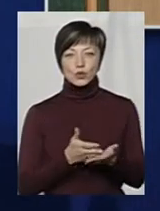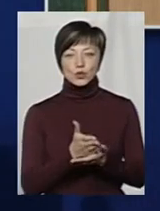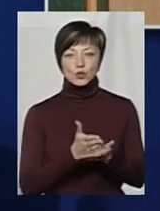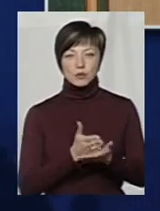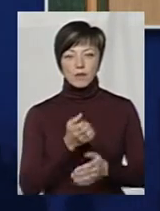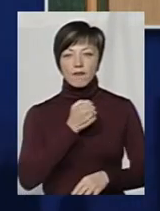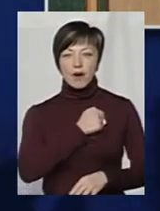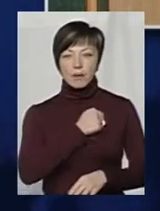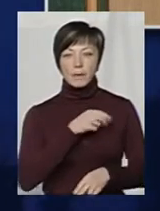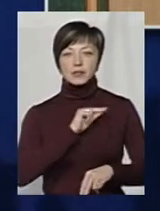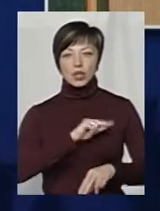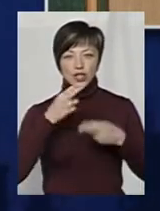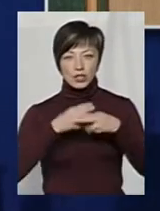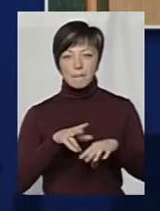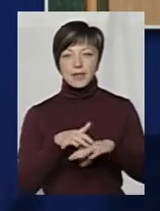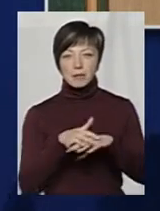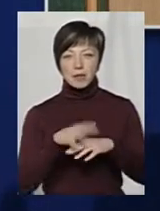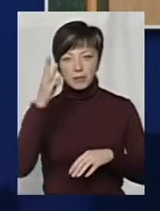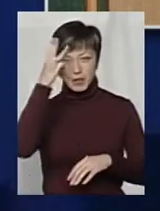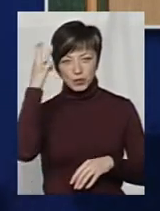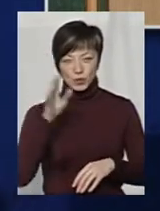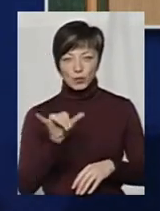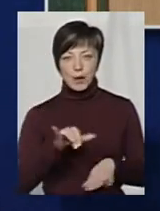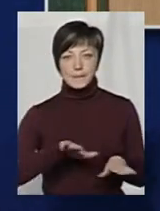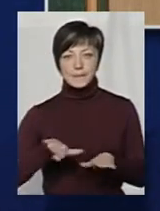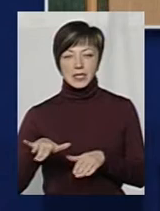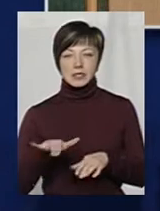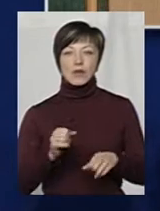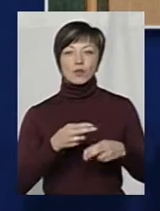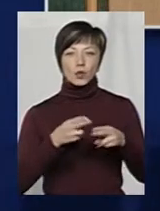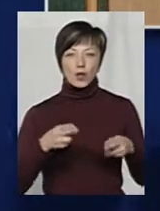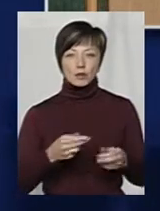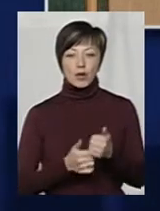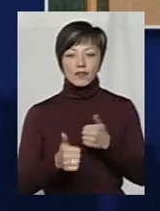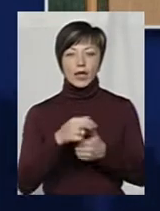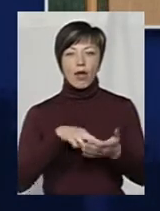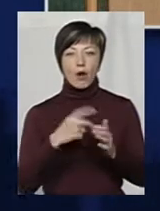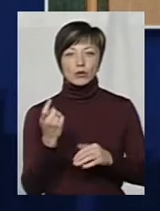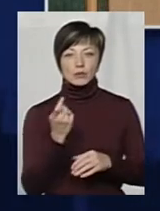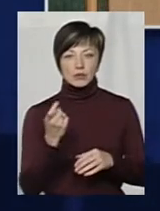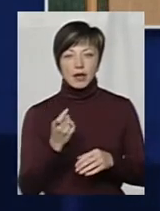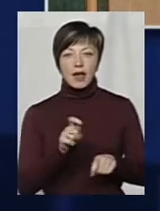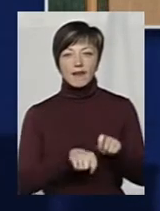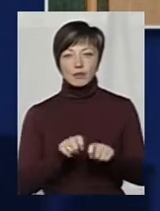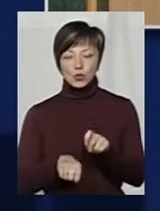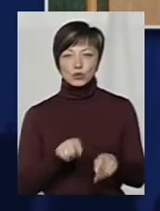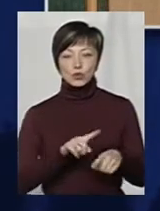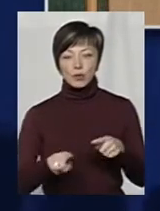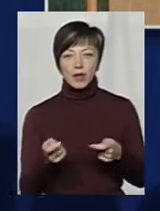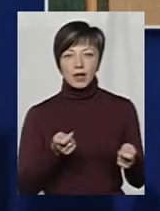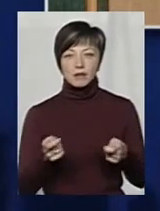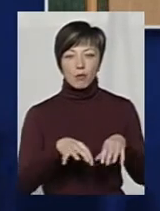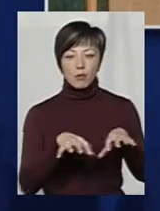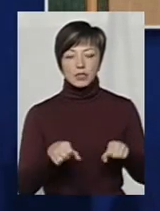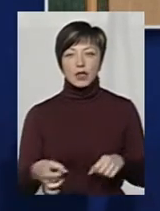Збройних силах працював інженером-математиком у Хмельницькому. Після – у Дунаєвцях провідним економістом, ревізором, згодом на керівних